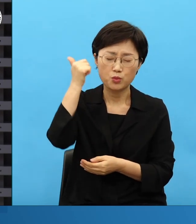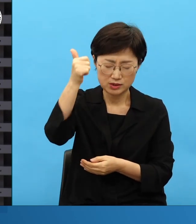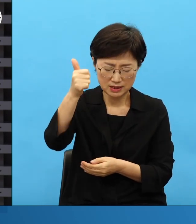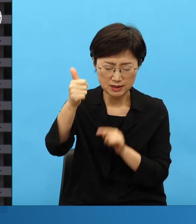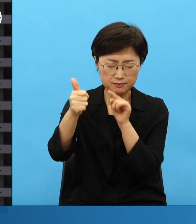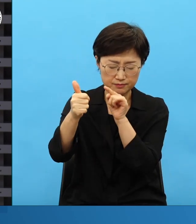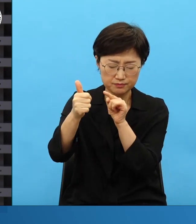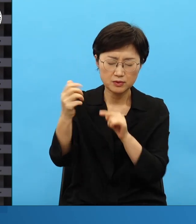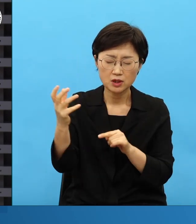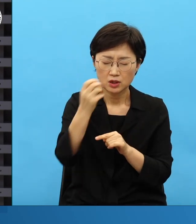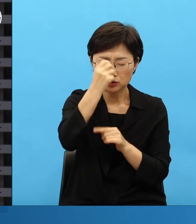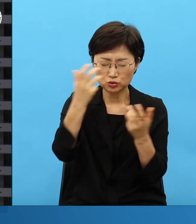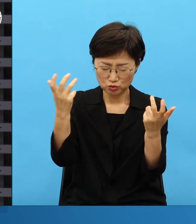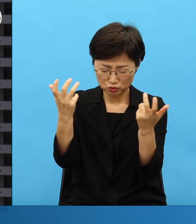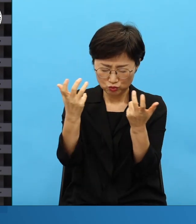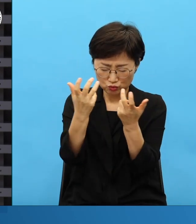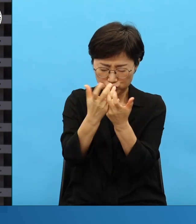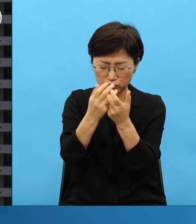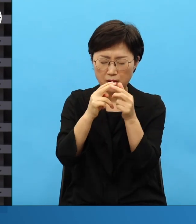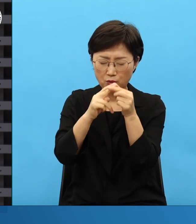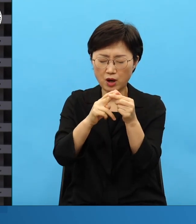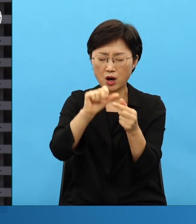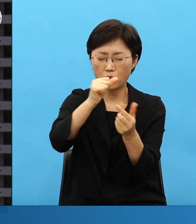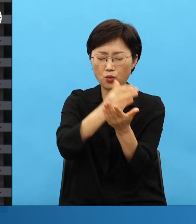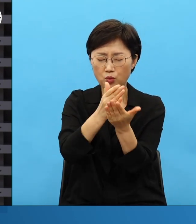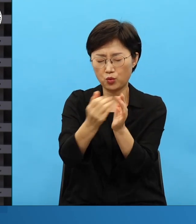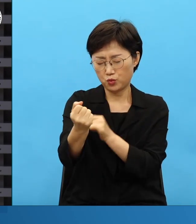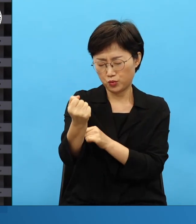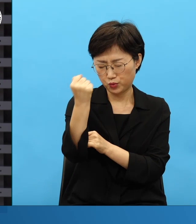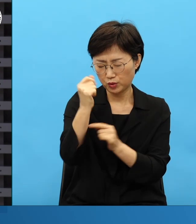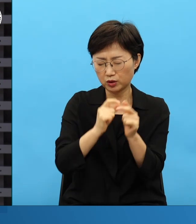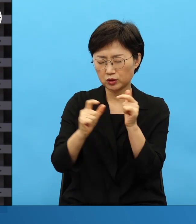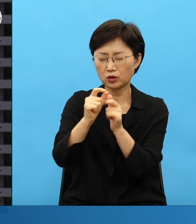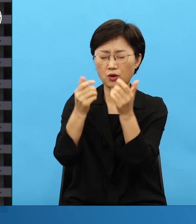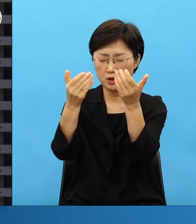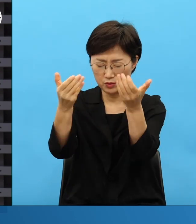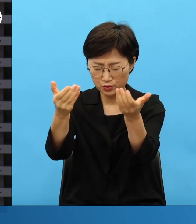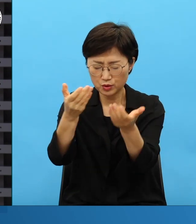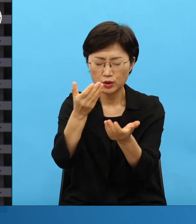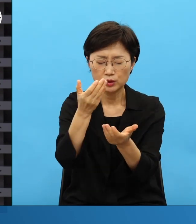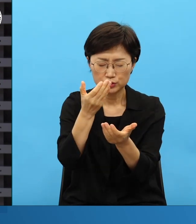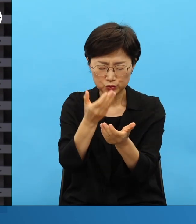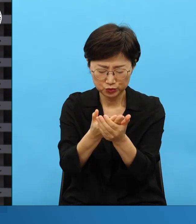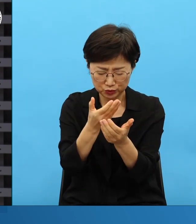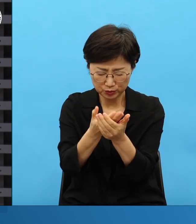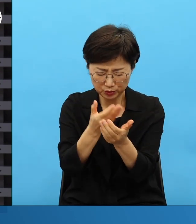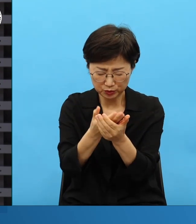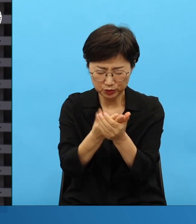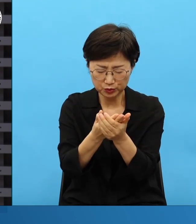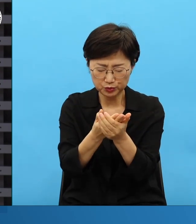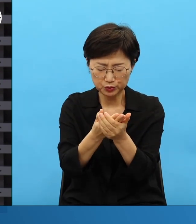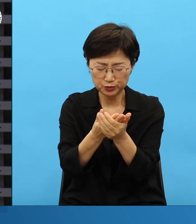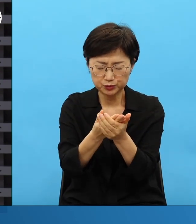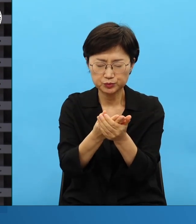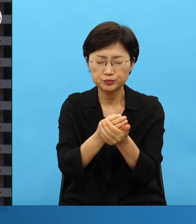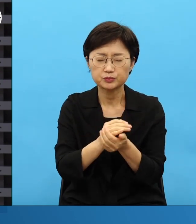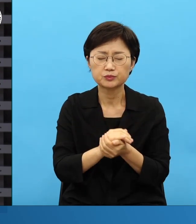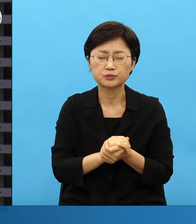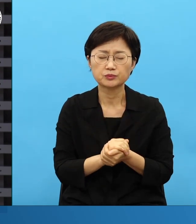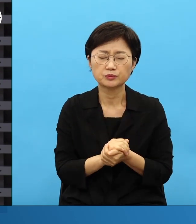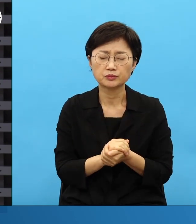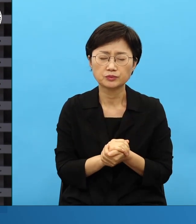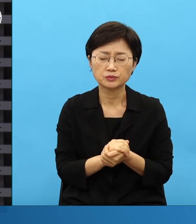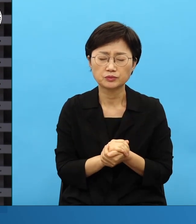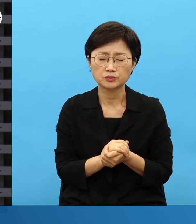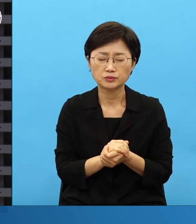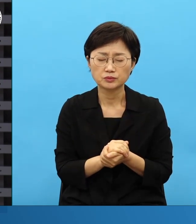목사님께 성령 충만과 오력을 다하여 주옵소서. Please add on to our session board Pastor Reverend Yu Gang-soo who will testify of your word, the filling of the